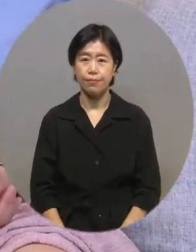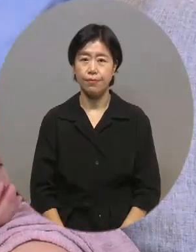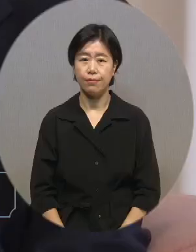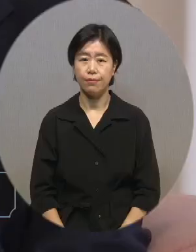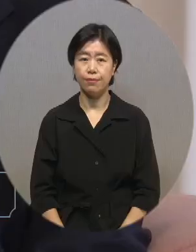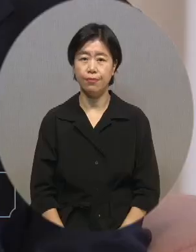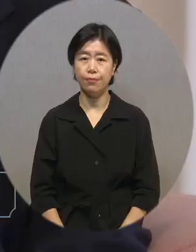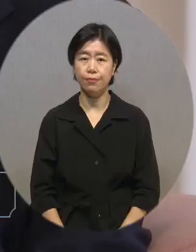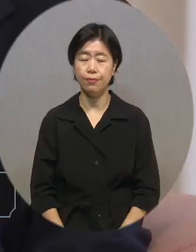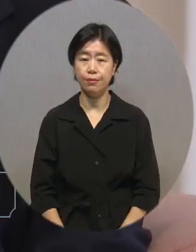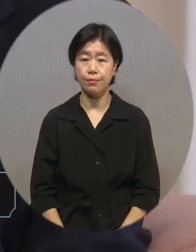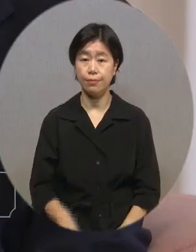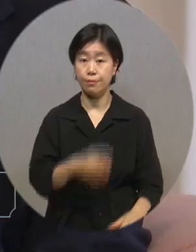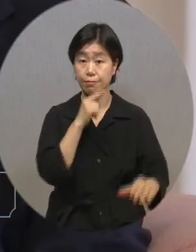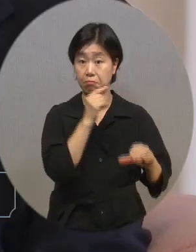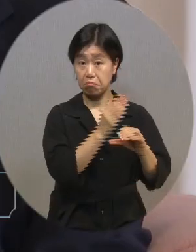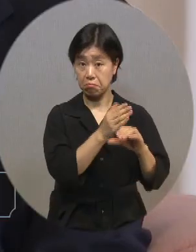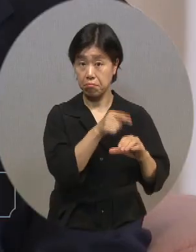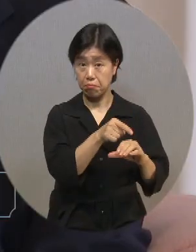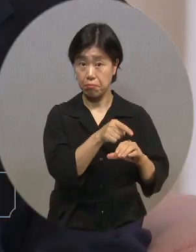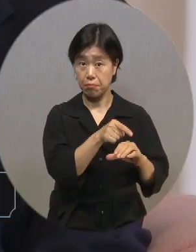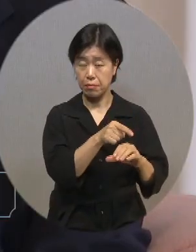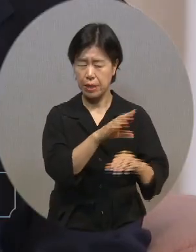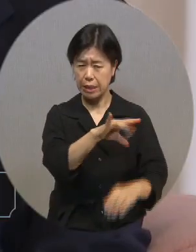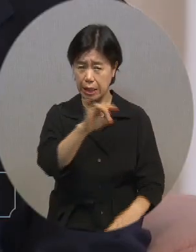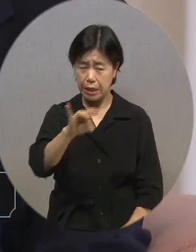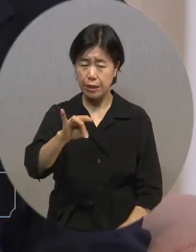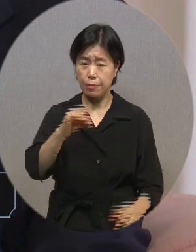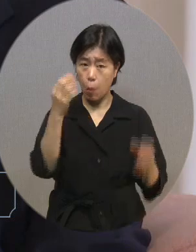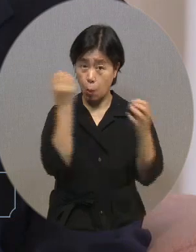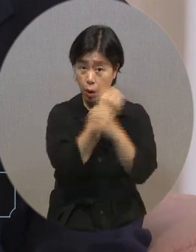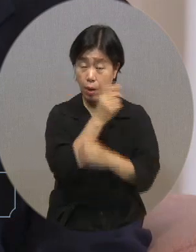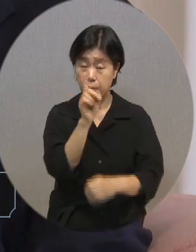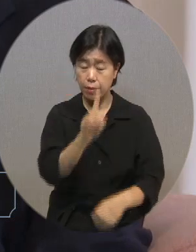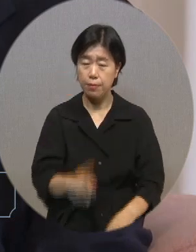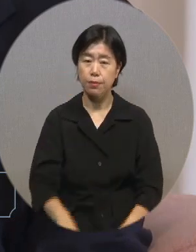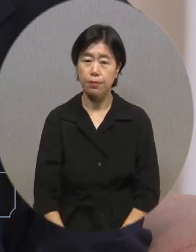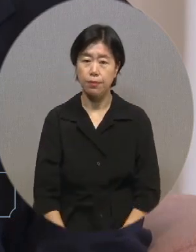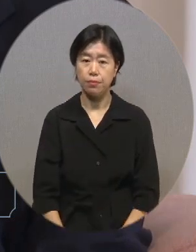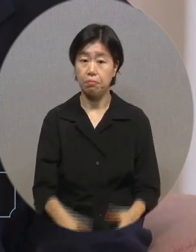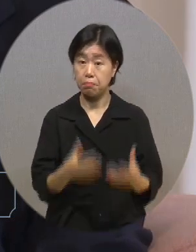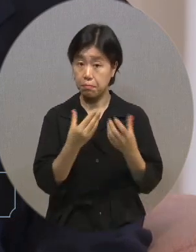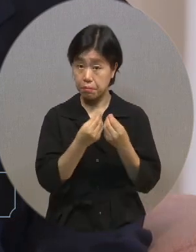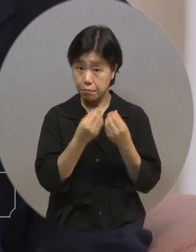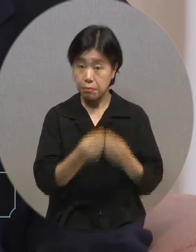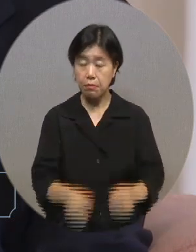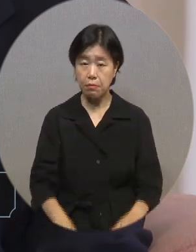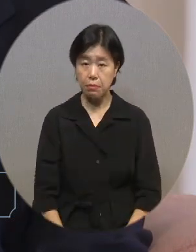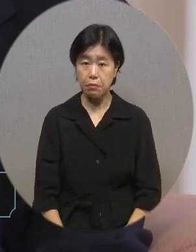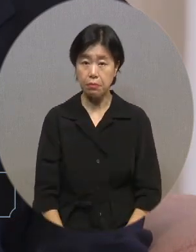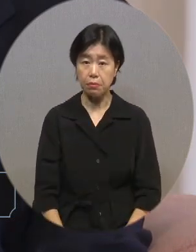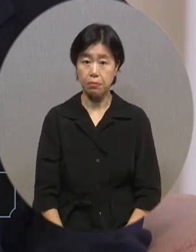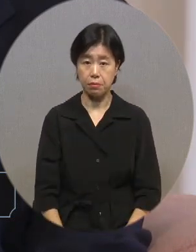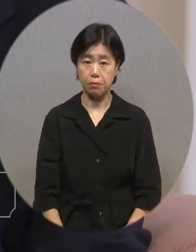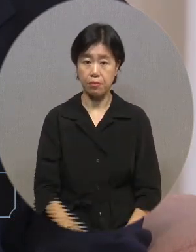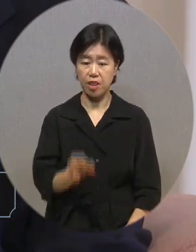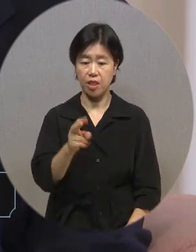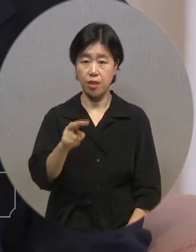거고 그 다음에 북한이 가끔씩 오판을 하는 경우가 있는데 예를 들면 우리